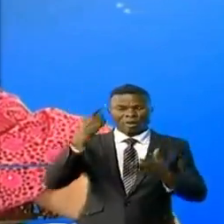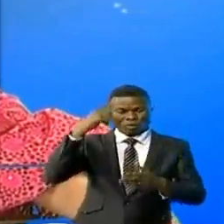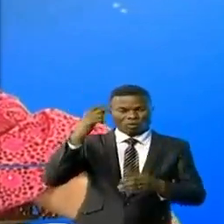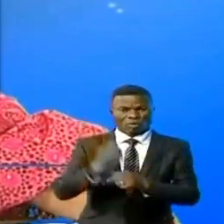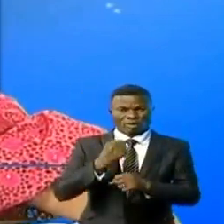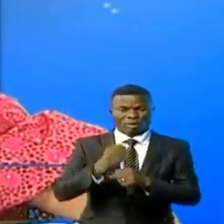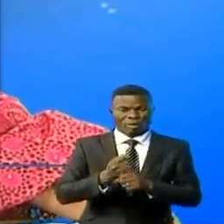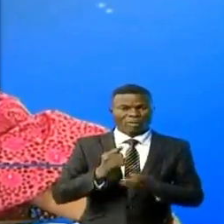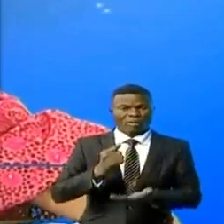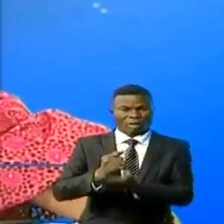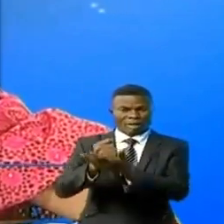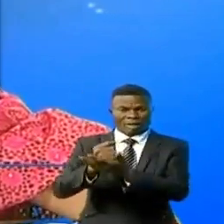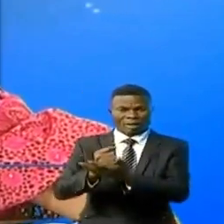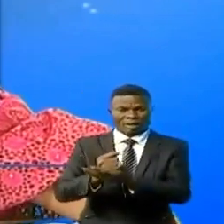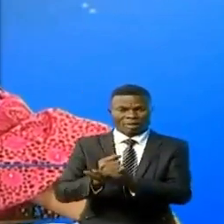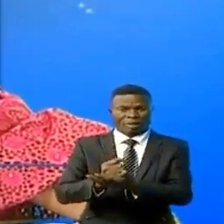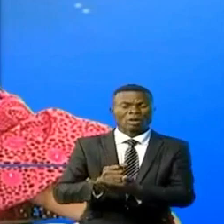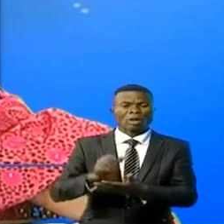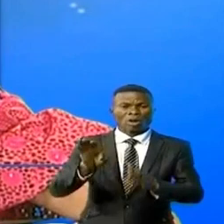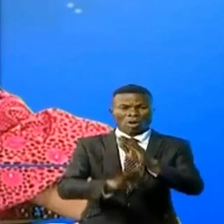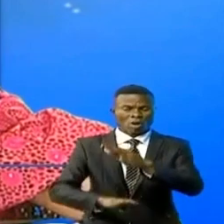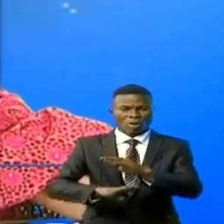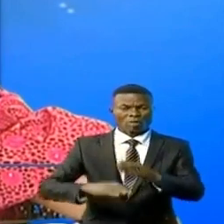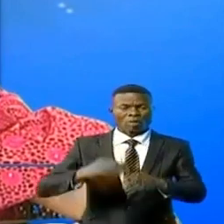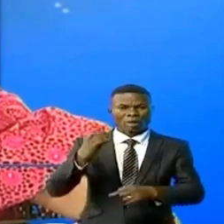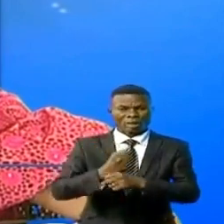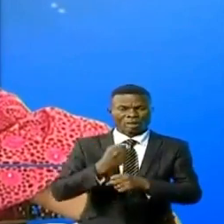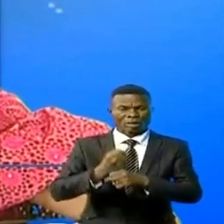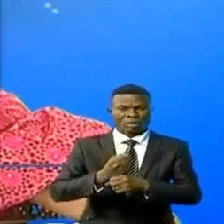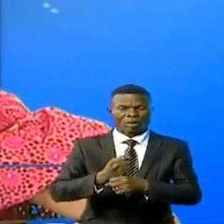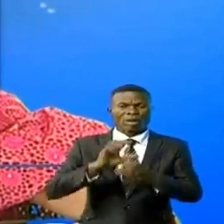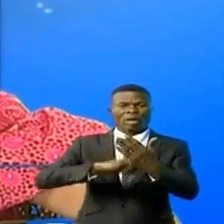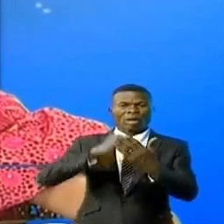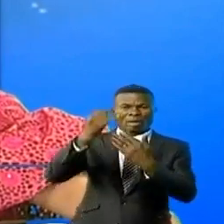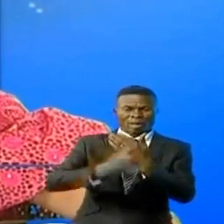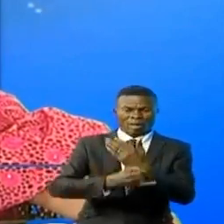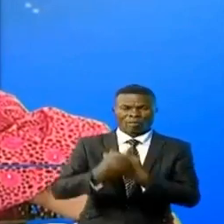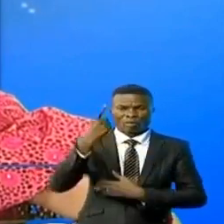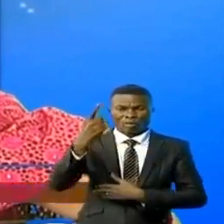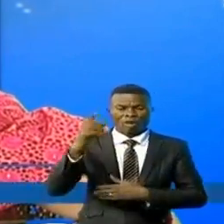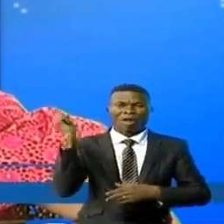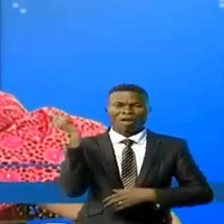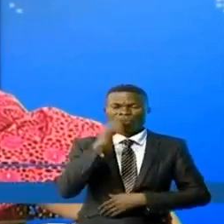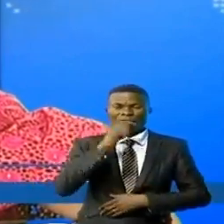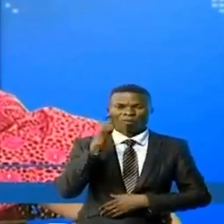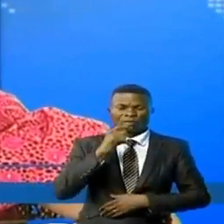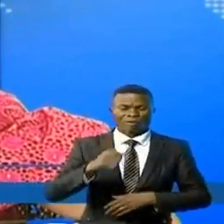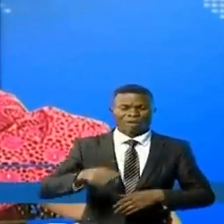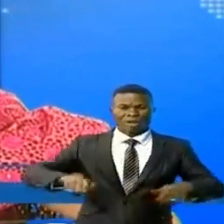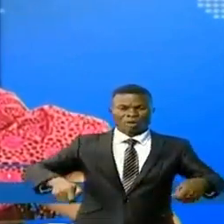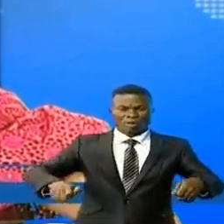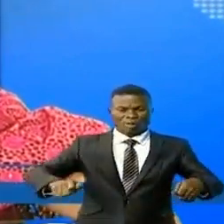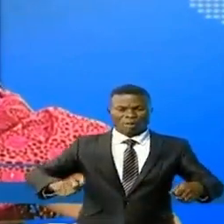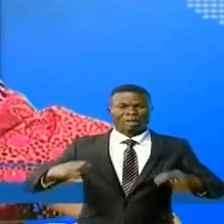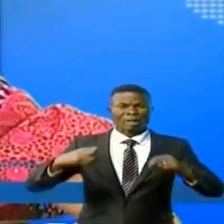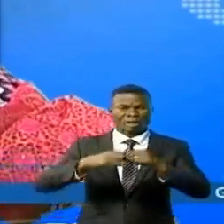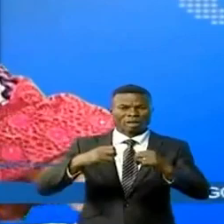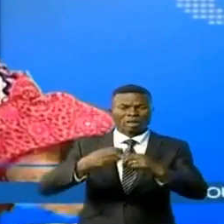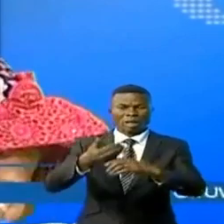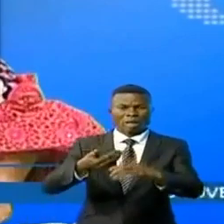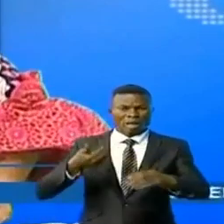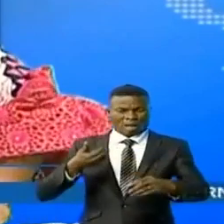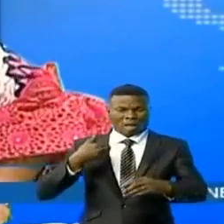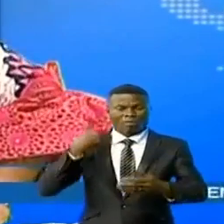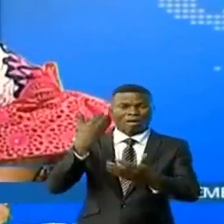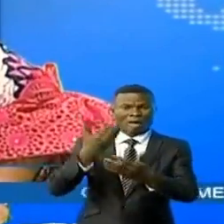qui va permettre aux dgt les bases de la réalisation du projet commun de fabrication des batteries électriques avant l'arrivée du chef